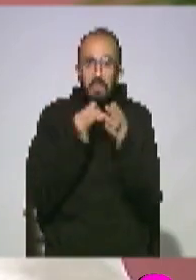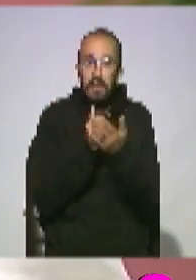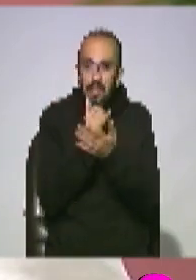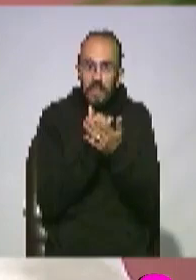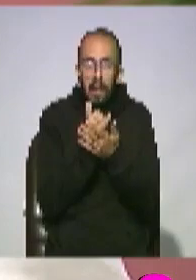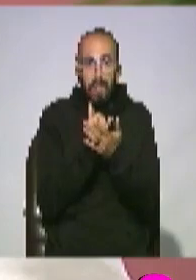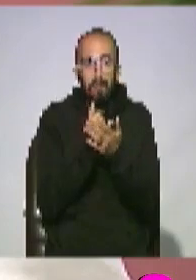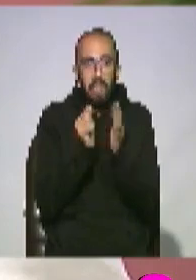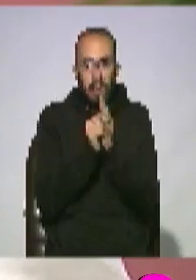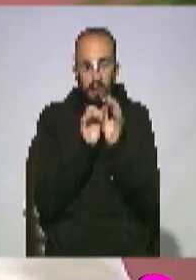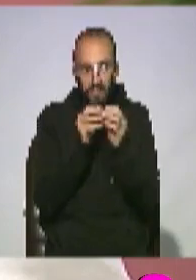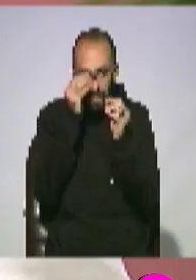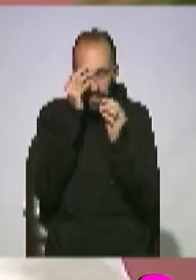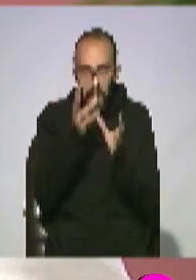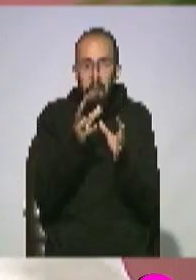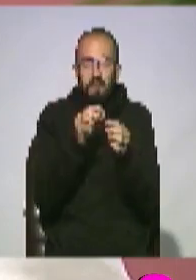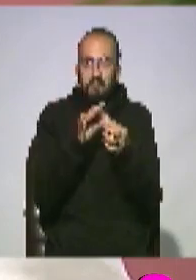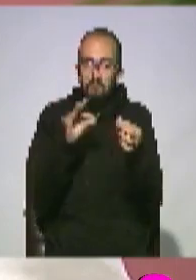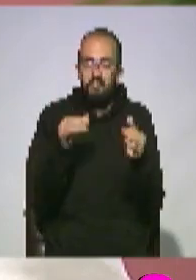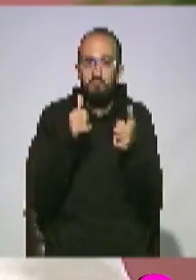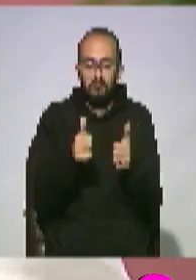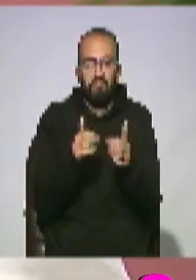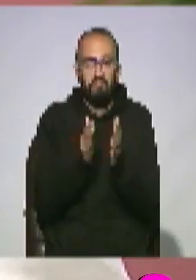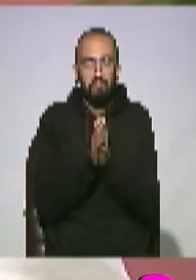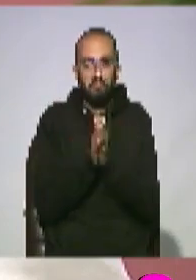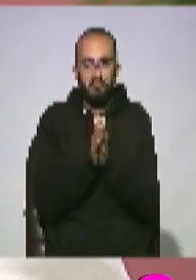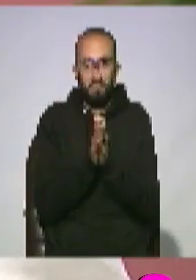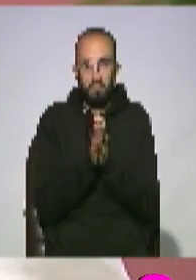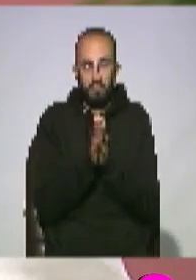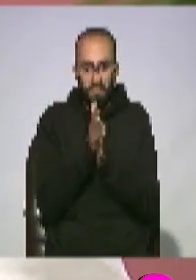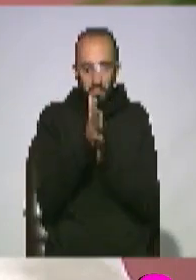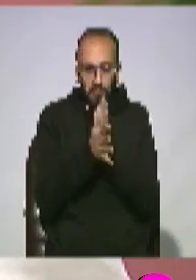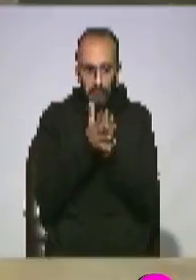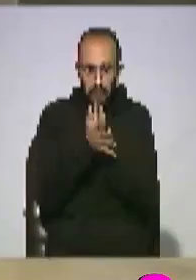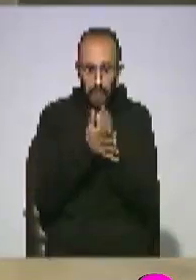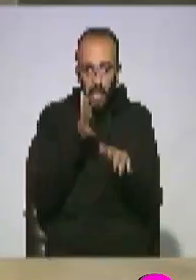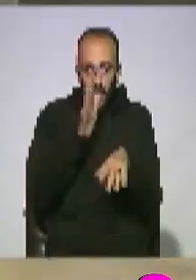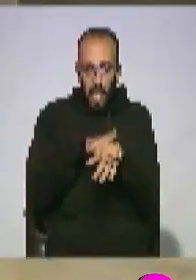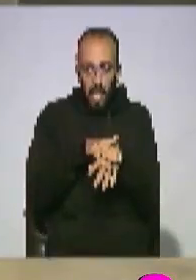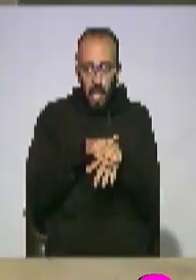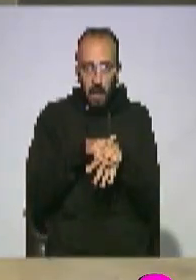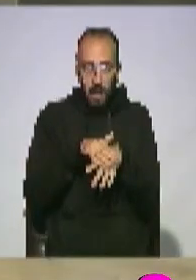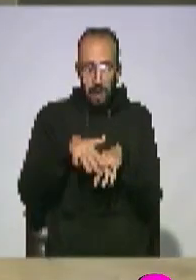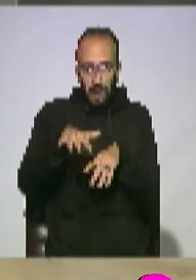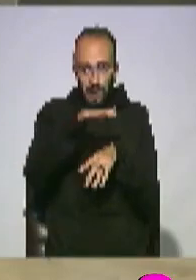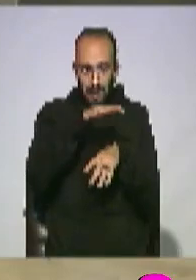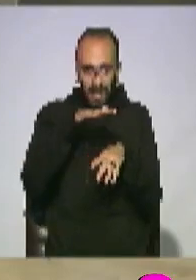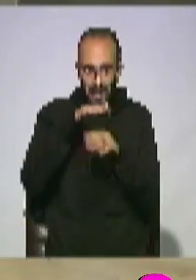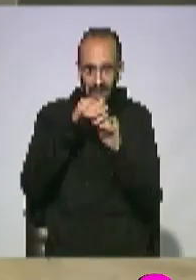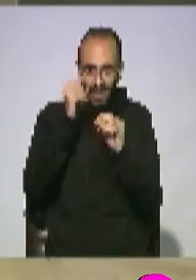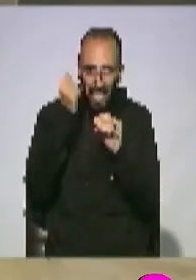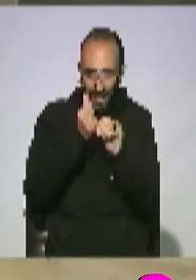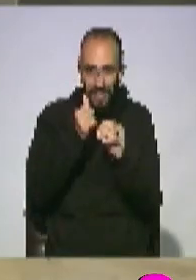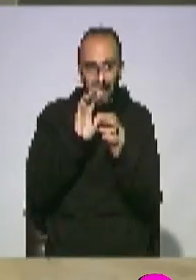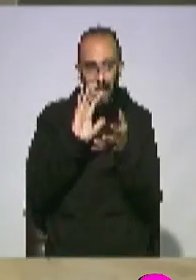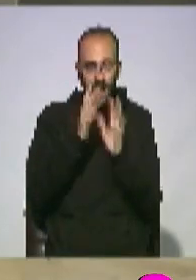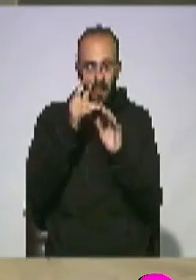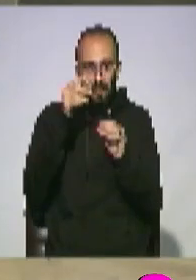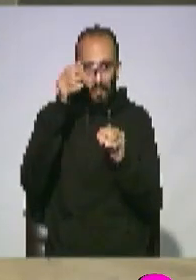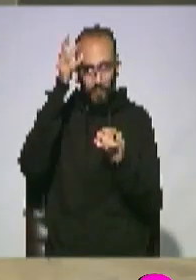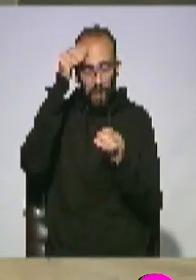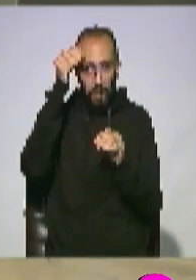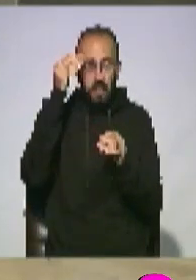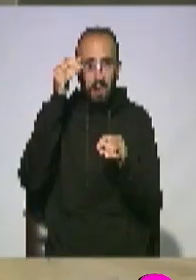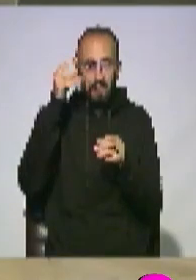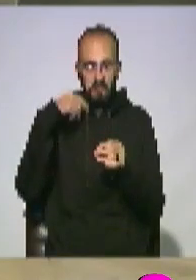بشكل لائق وبشكل مبسط لكل الفئات. أنا ما بوجهش التعليم بس للفئة الناس اللي هي فوق متوسطة أو الناس المتعلمة.